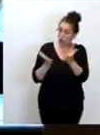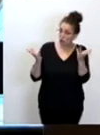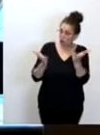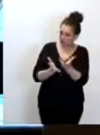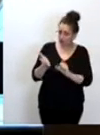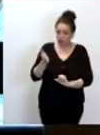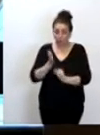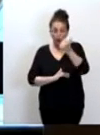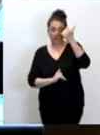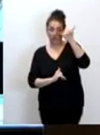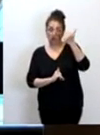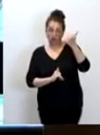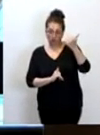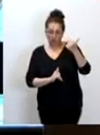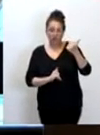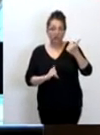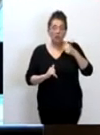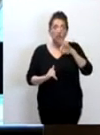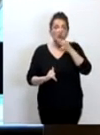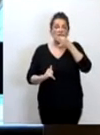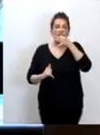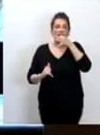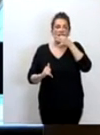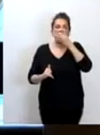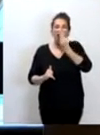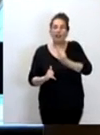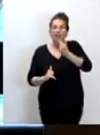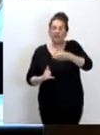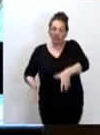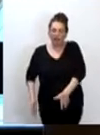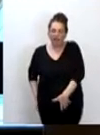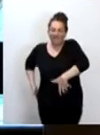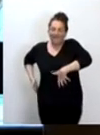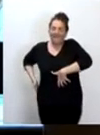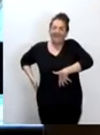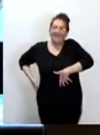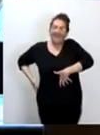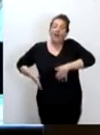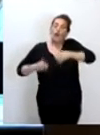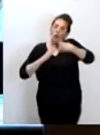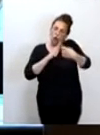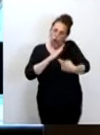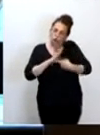œuvre les couches lavables, puisque pour la première fois une crèche de cette taille